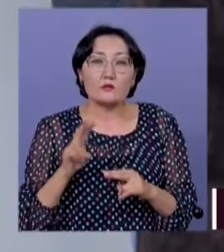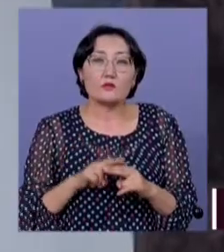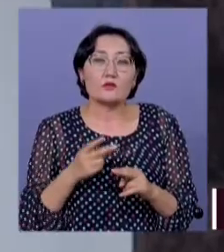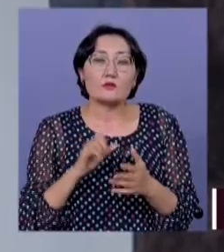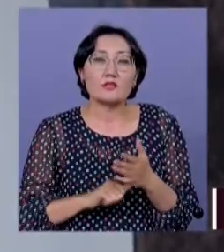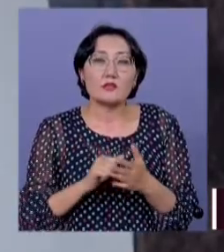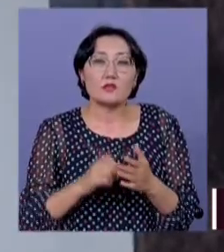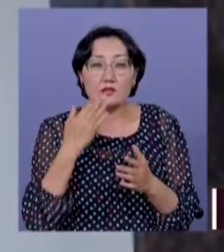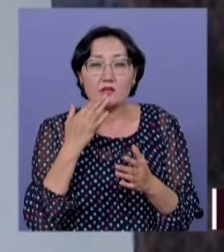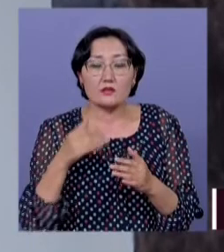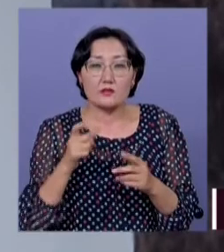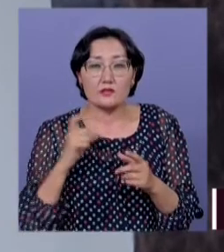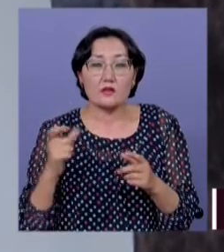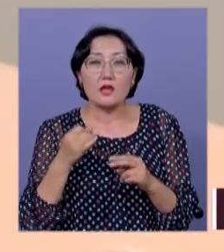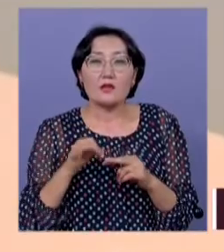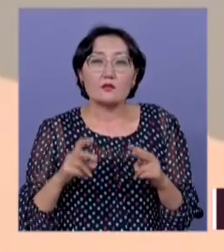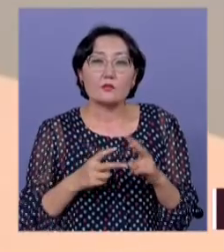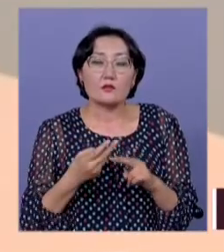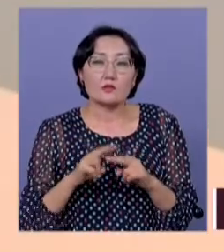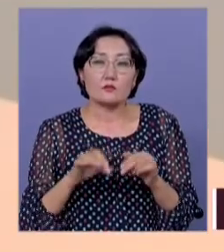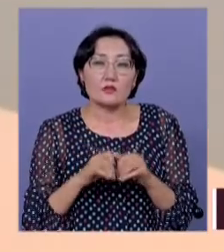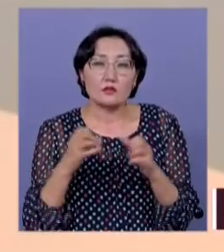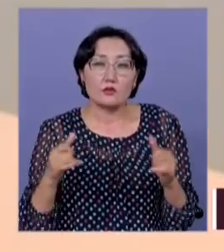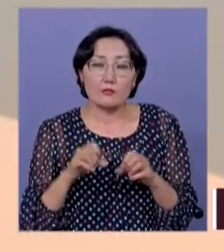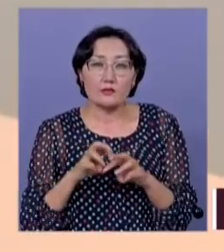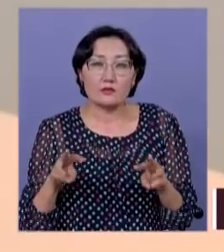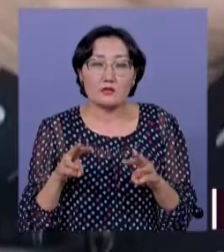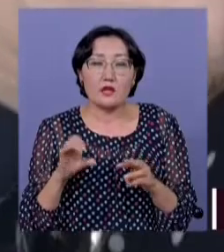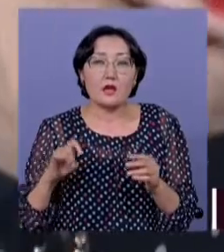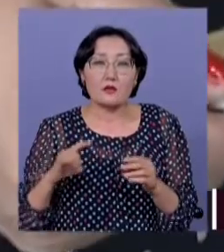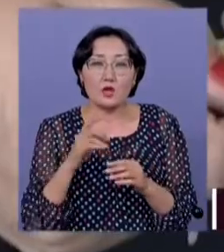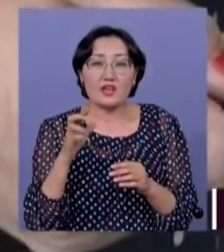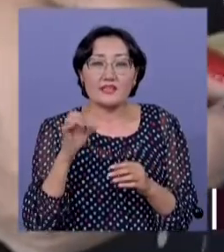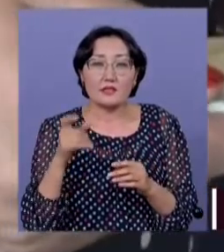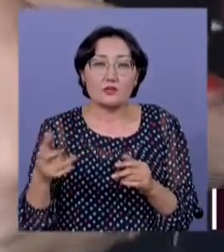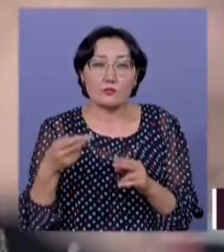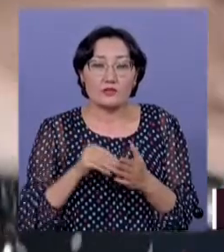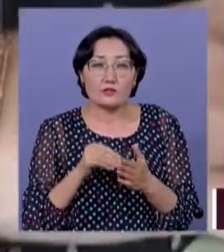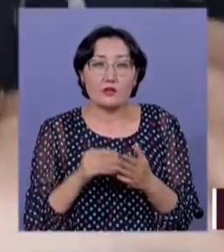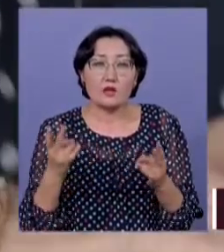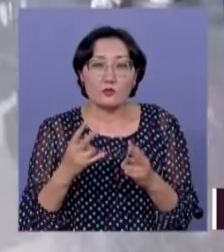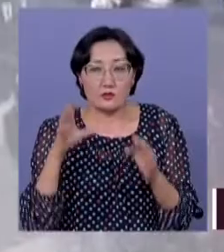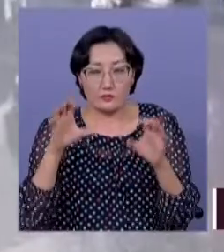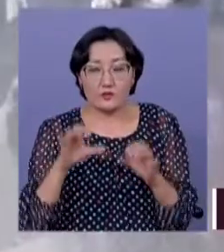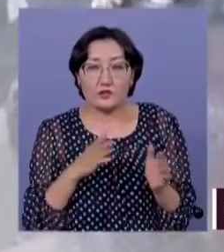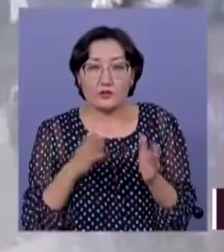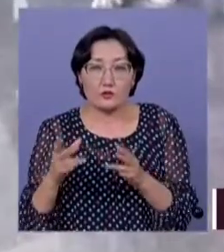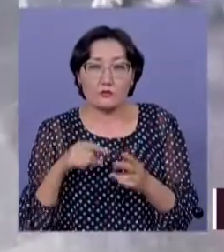себепті ұлттық экономика, энергетика, индустрия және инфрақұрылымдық даму министрліктеріне авиакеросинге баға белгілеп, оны тиісті заңнамалық